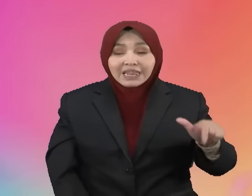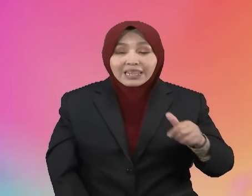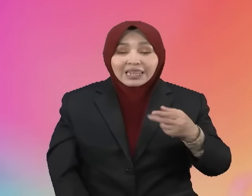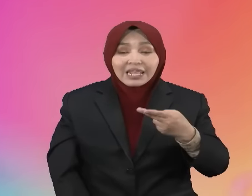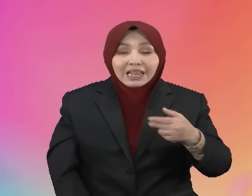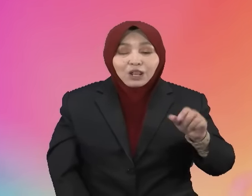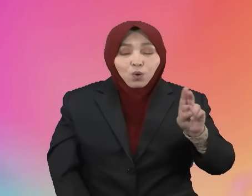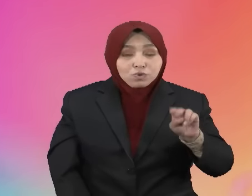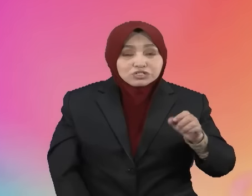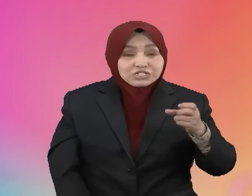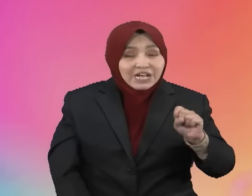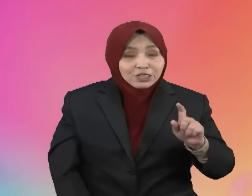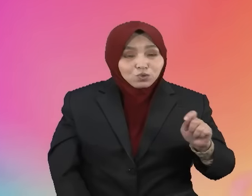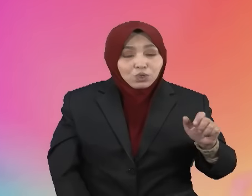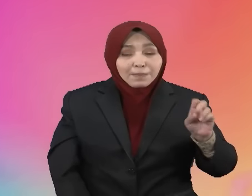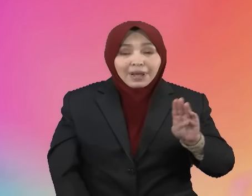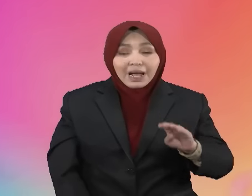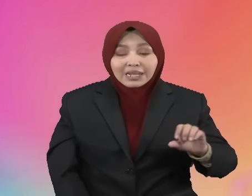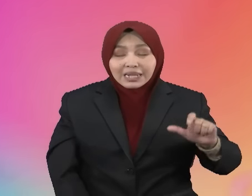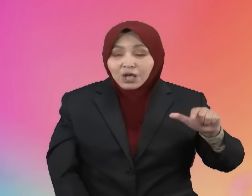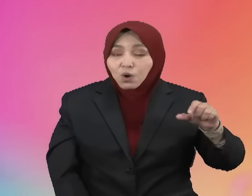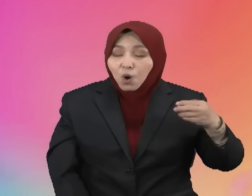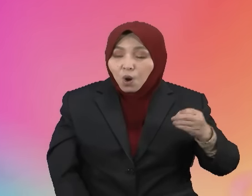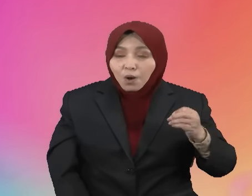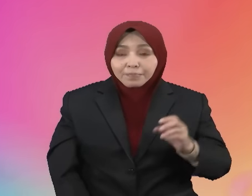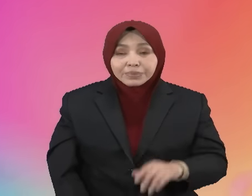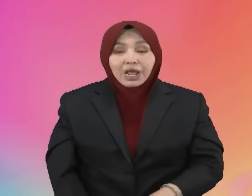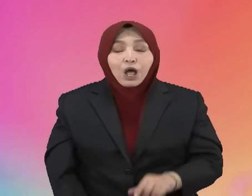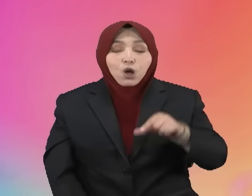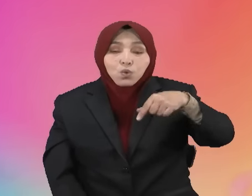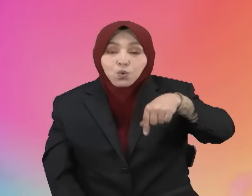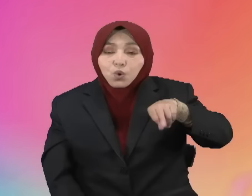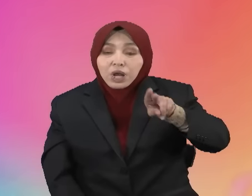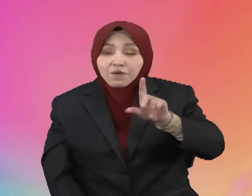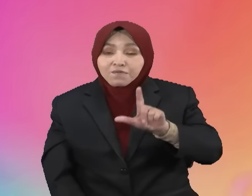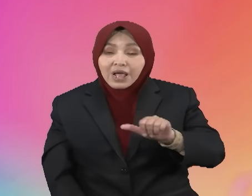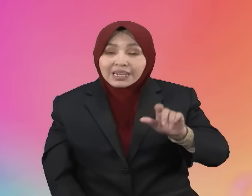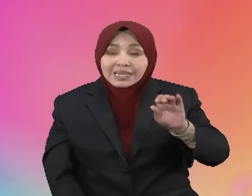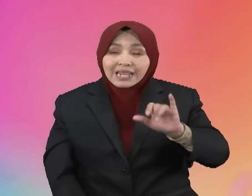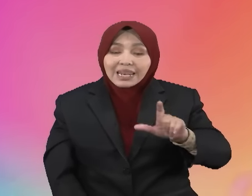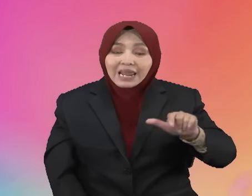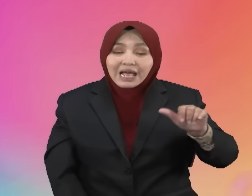falillahil hujjatul balighah. Qul